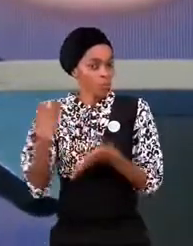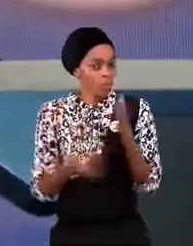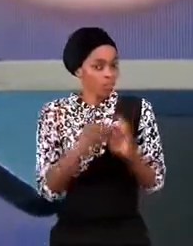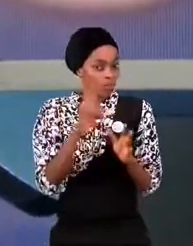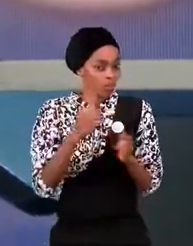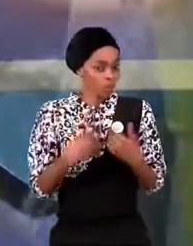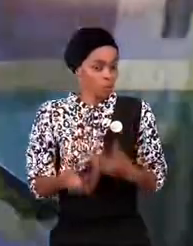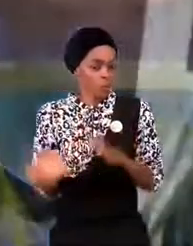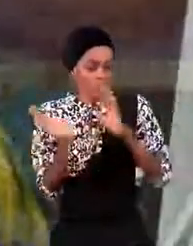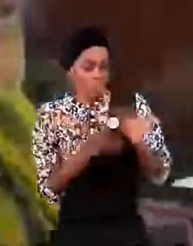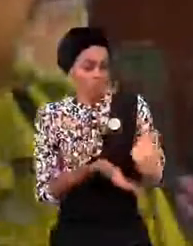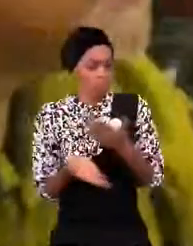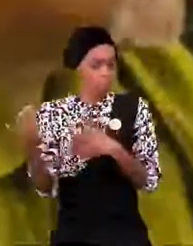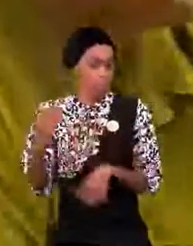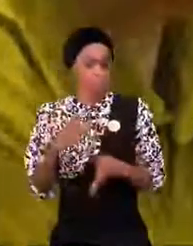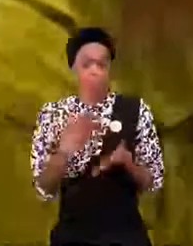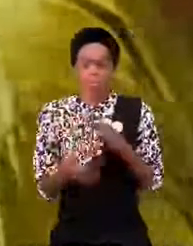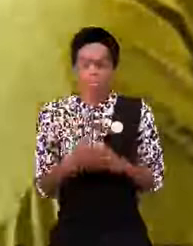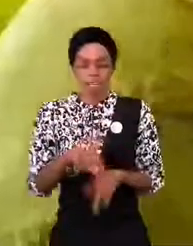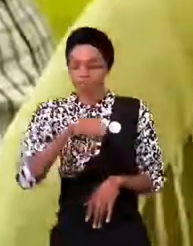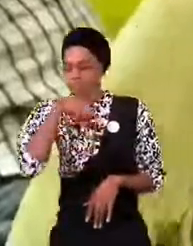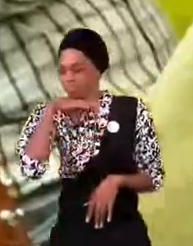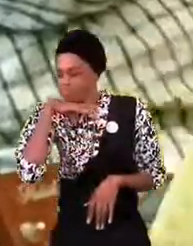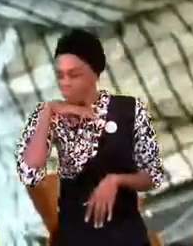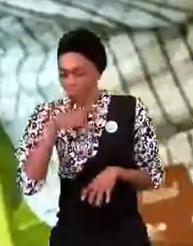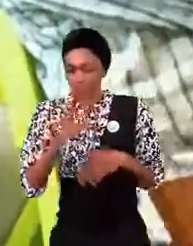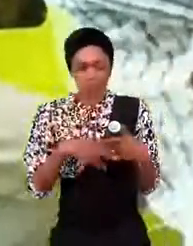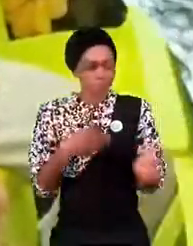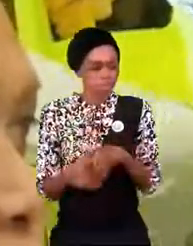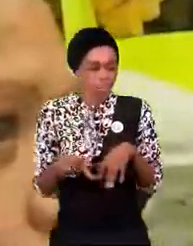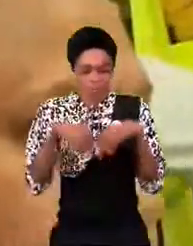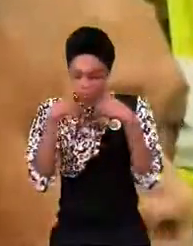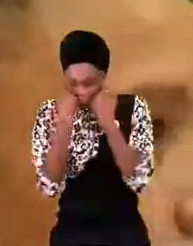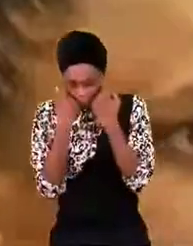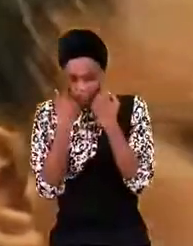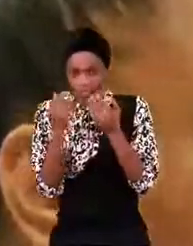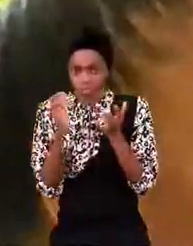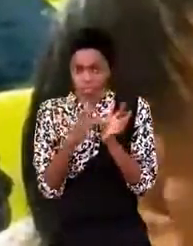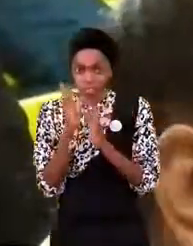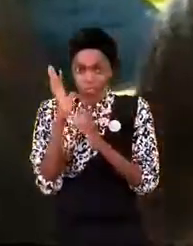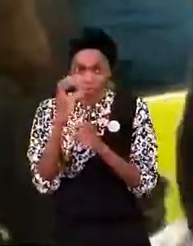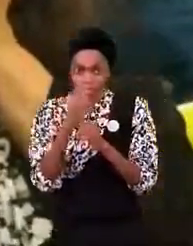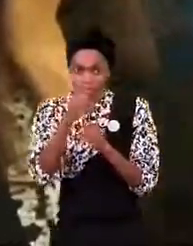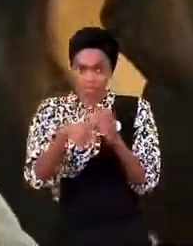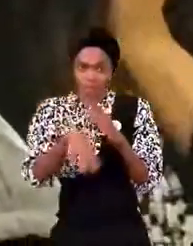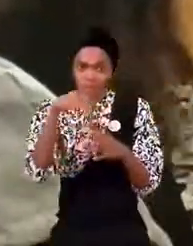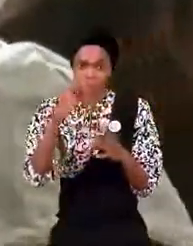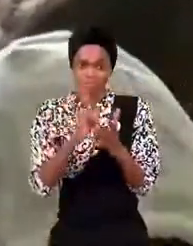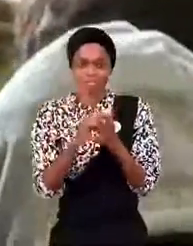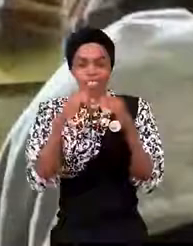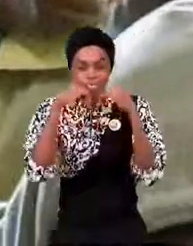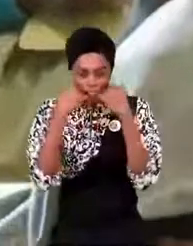la profondeur, quelle que soit la souillure, quel que soit le caractère honteux, il te sortira de cette honte et te conduira à la